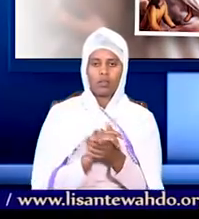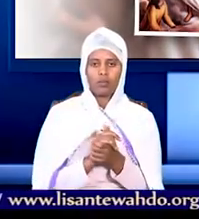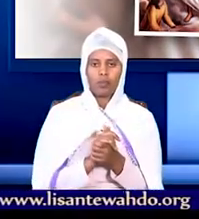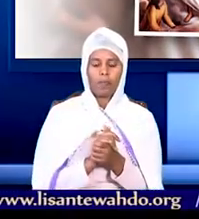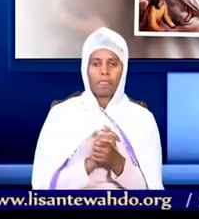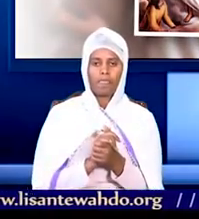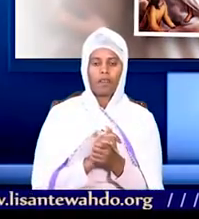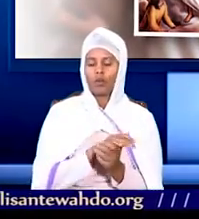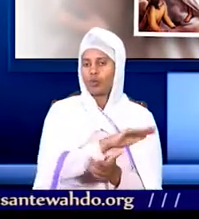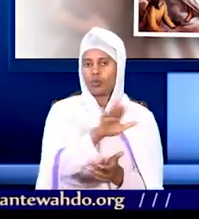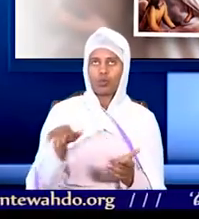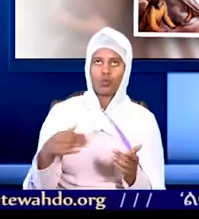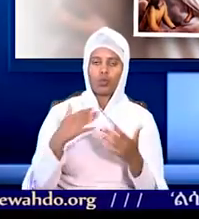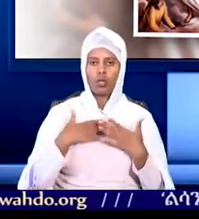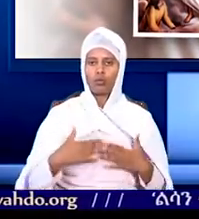ደይበፅሐ የሎ